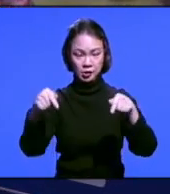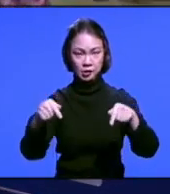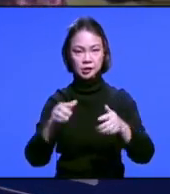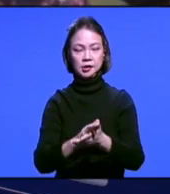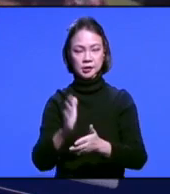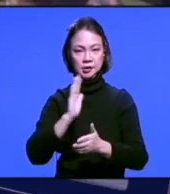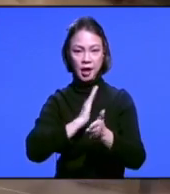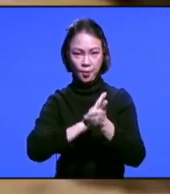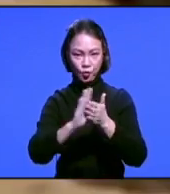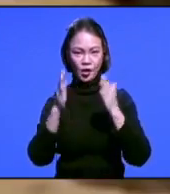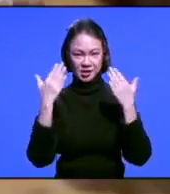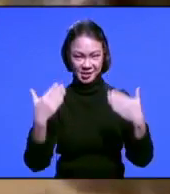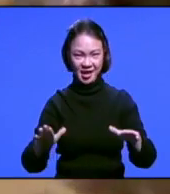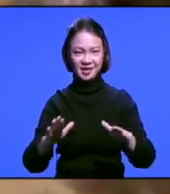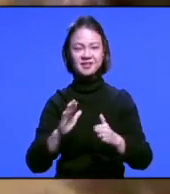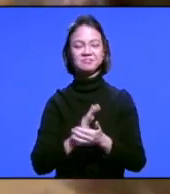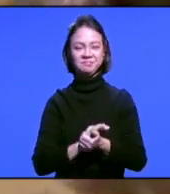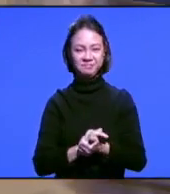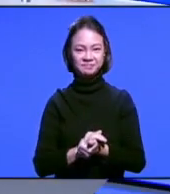studio bersama Benny dan Mal.